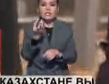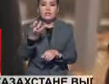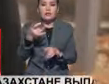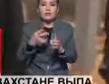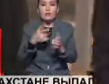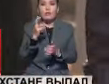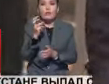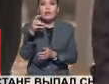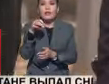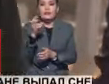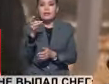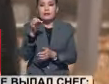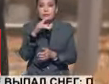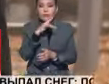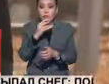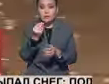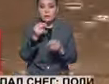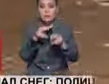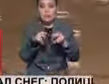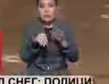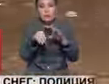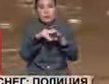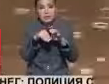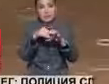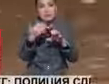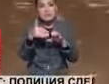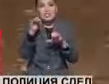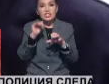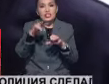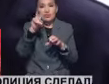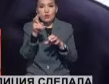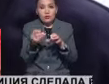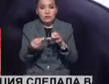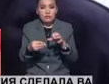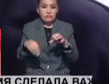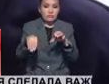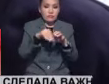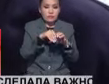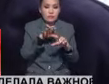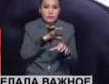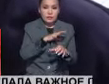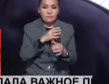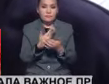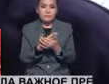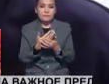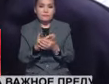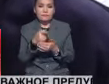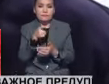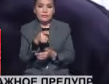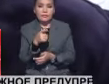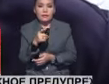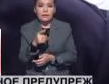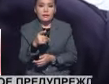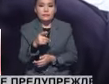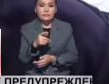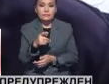Булат Тагулов. Он вложил в так называемый депозит 50 тысяч долларов. Я вложил в